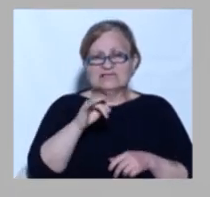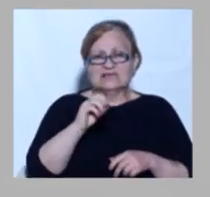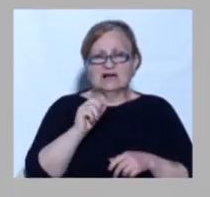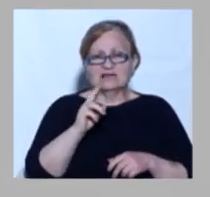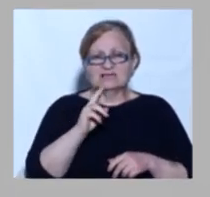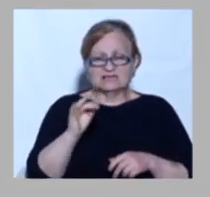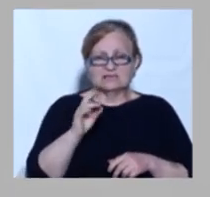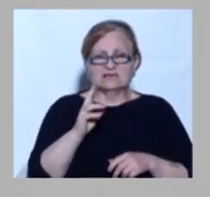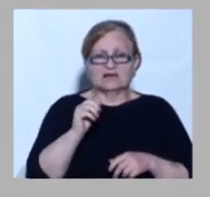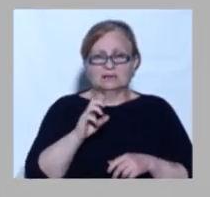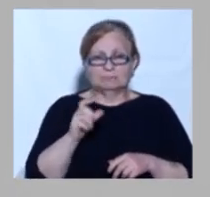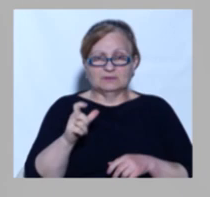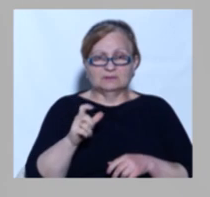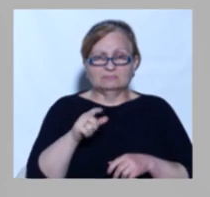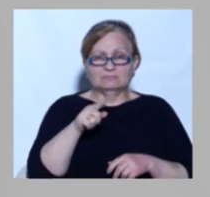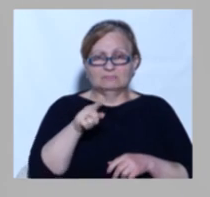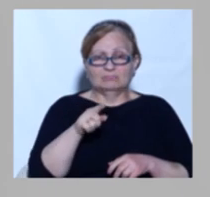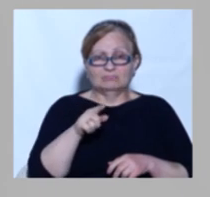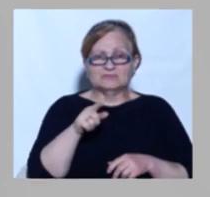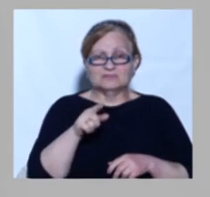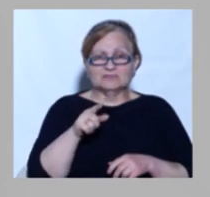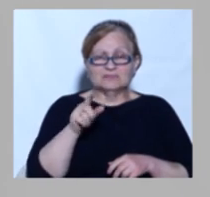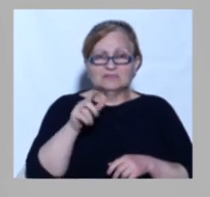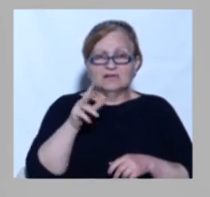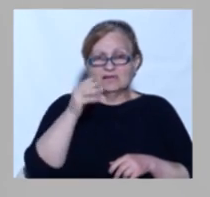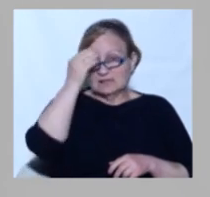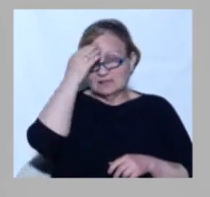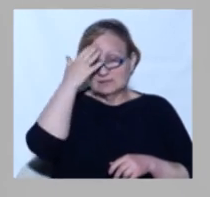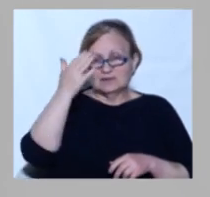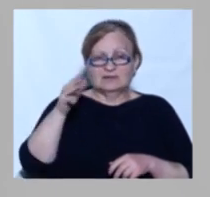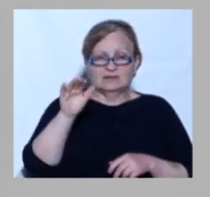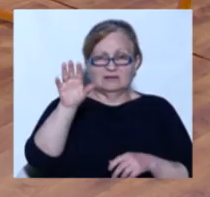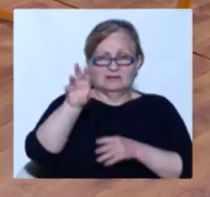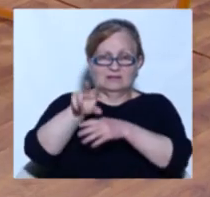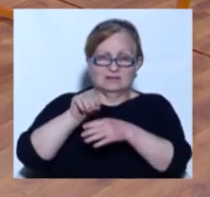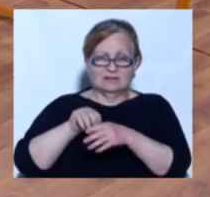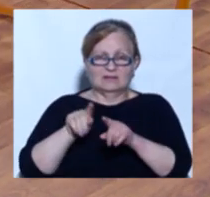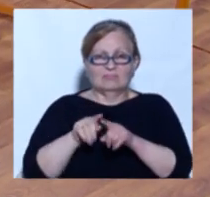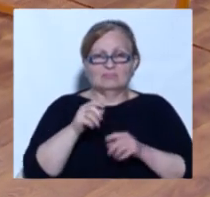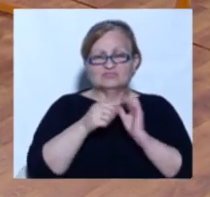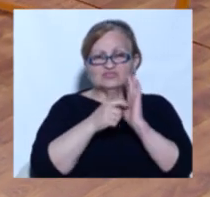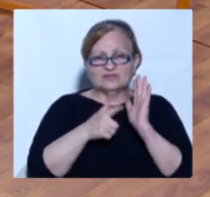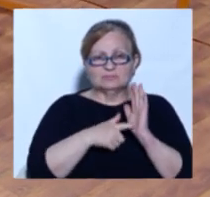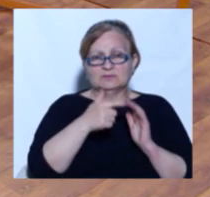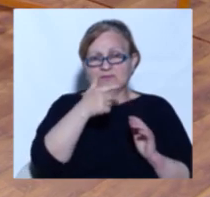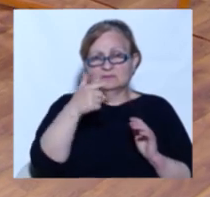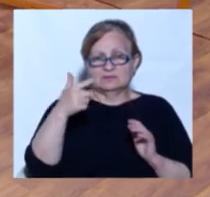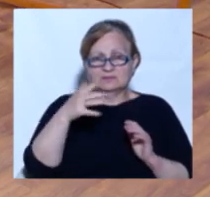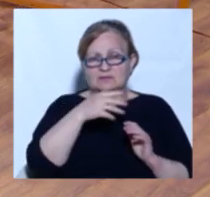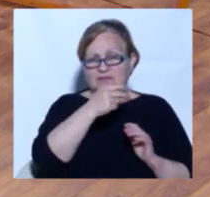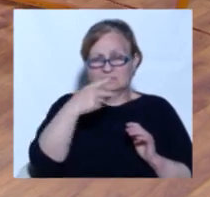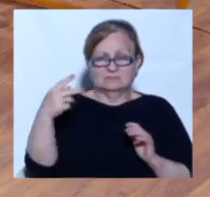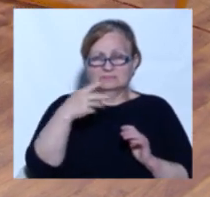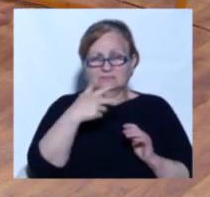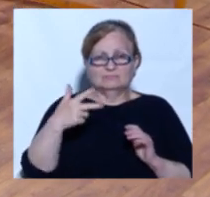აი ეს კლასიკური ფორმა ჰაიკუსი, 17 მარცვალი, ანუ პირველ სტრიქონში 5 მარცვალი, მეორეში 7 და